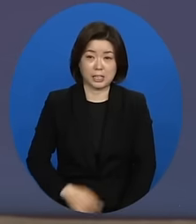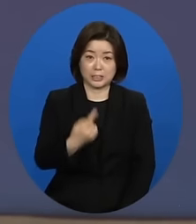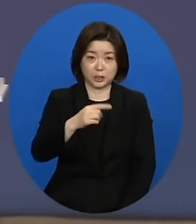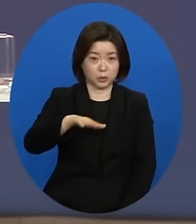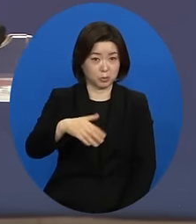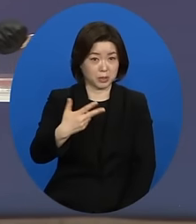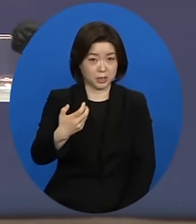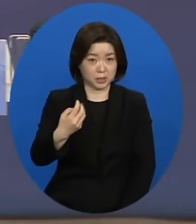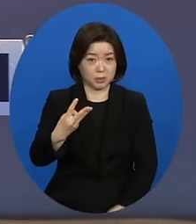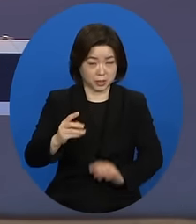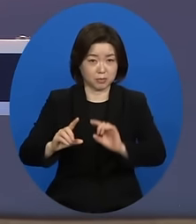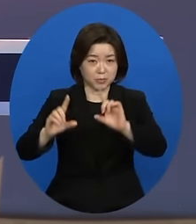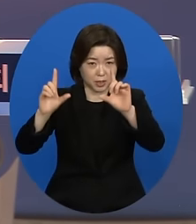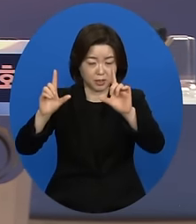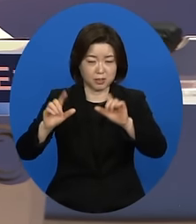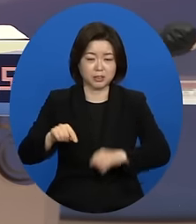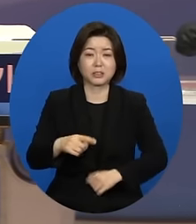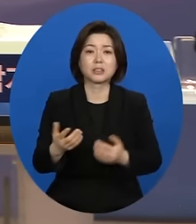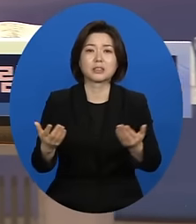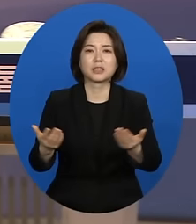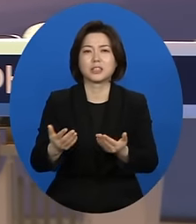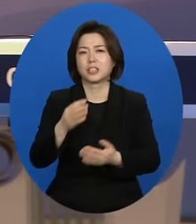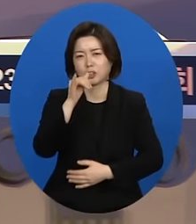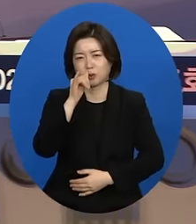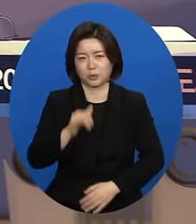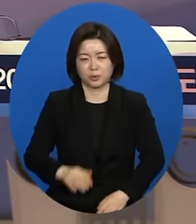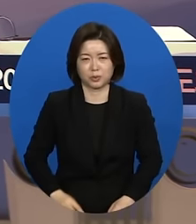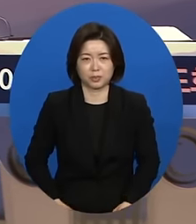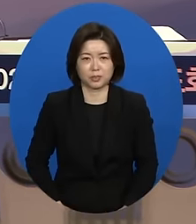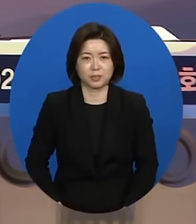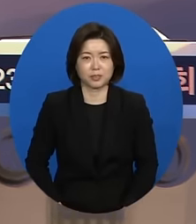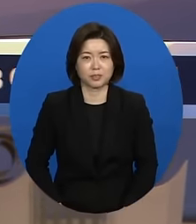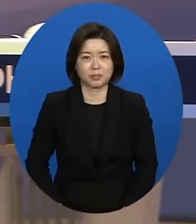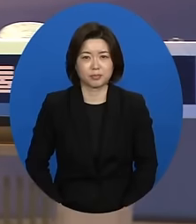1973년에 있었던 일이 있습니다.